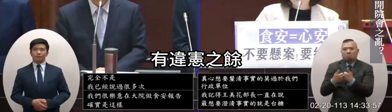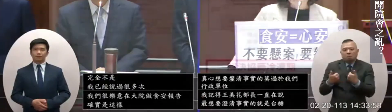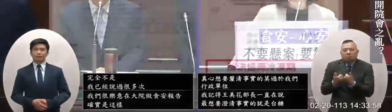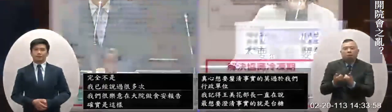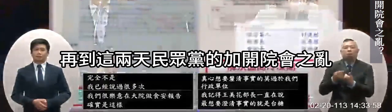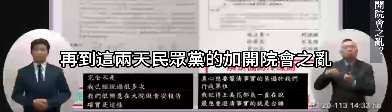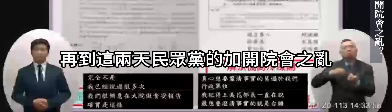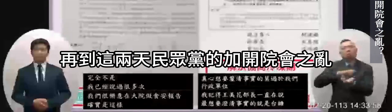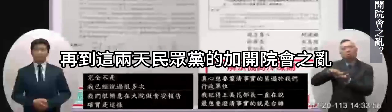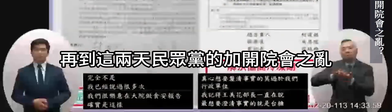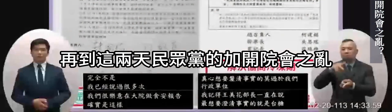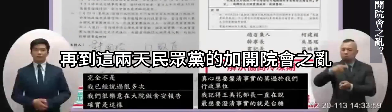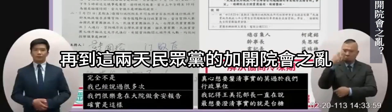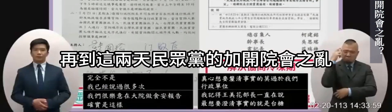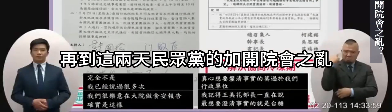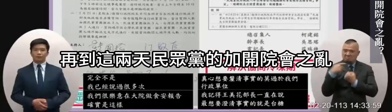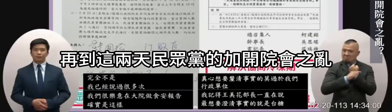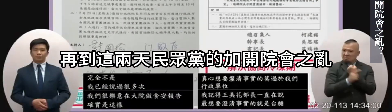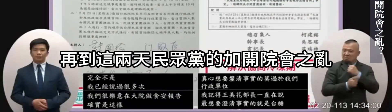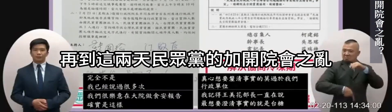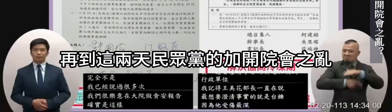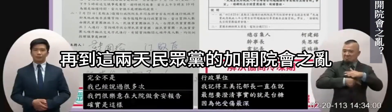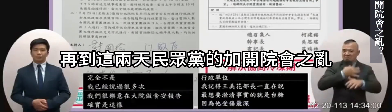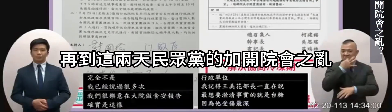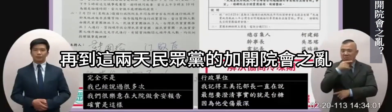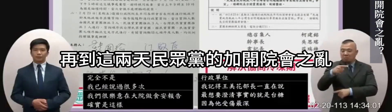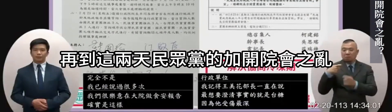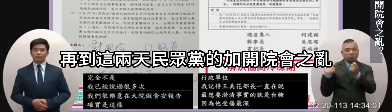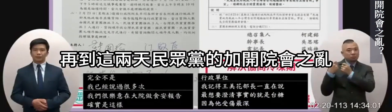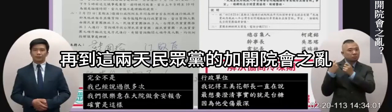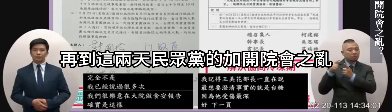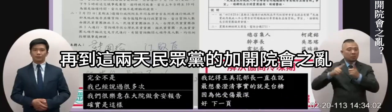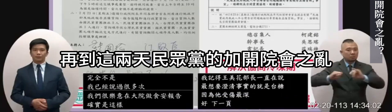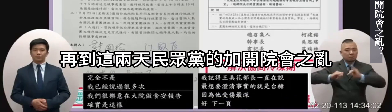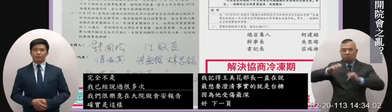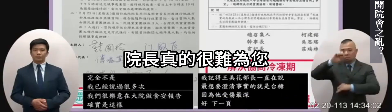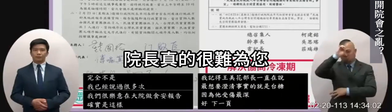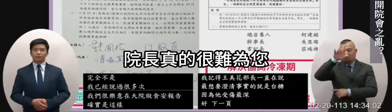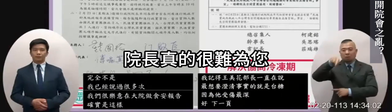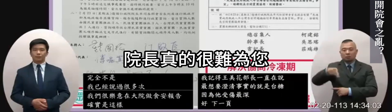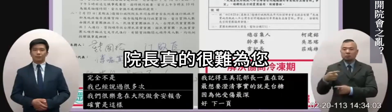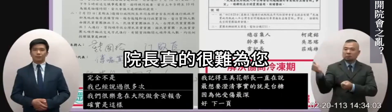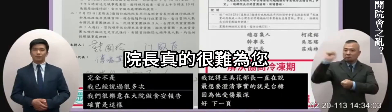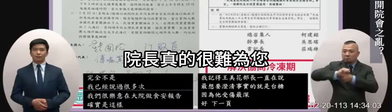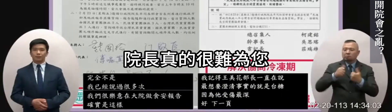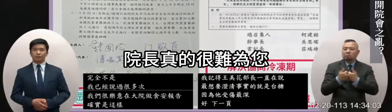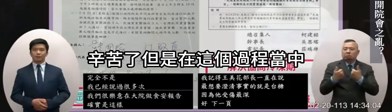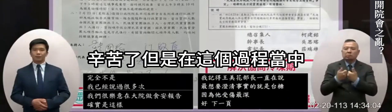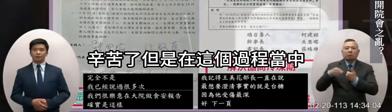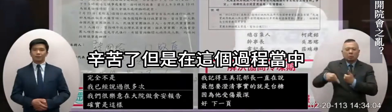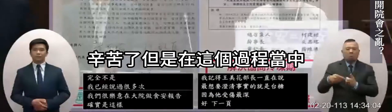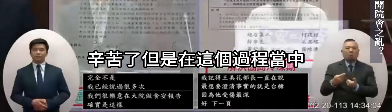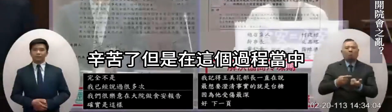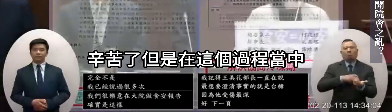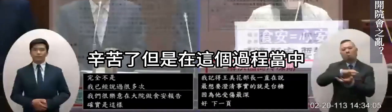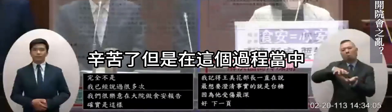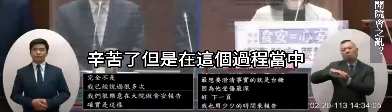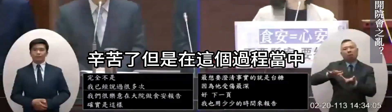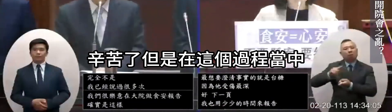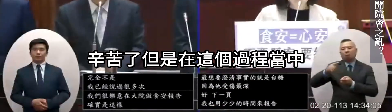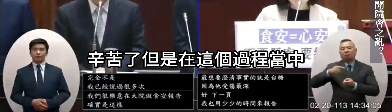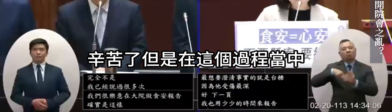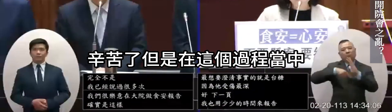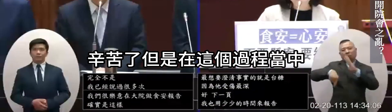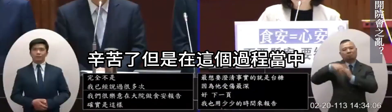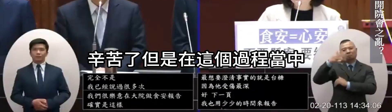余，再到这两天民众党的加开院会之乱，院长真的很难为，您辛苦了。但